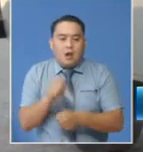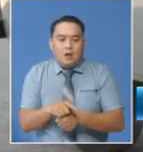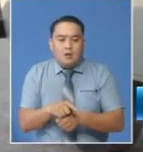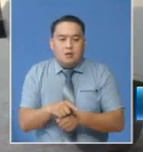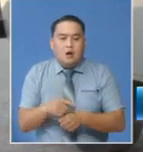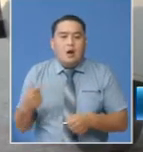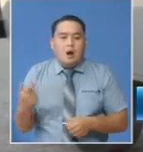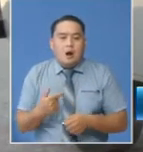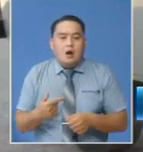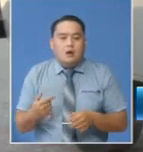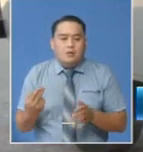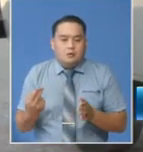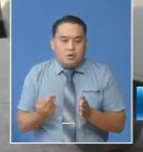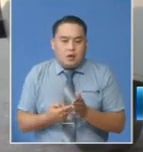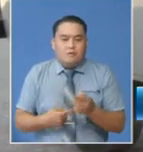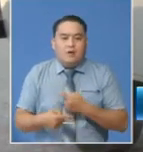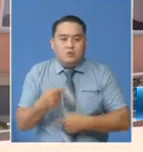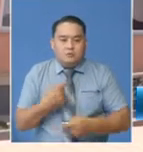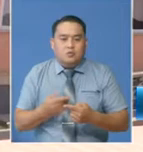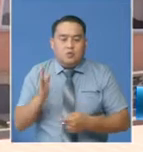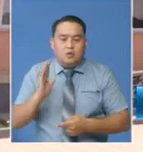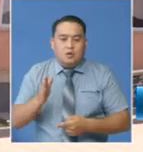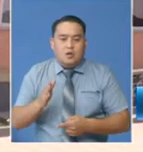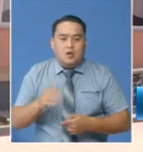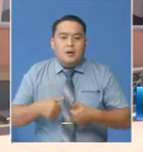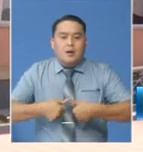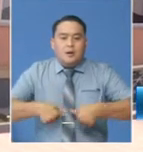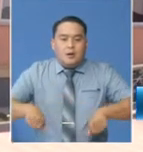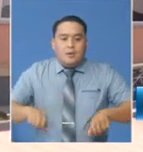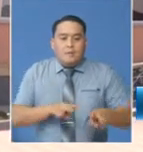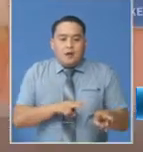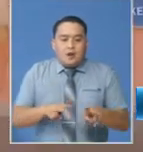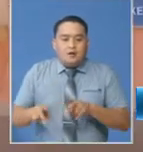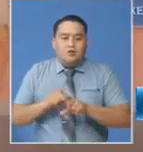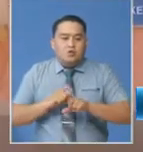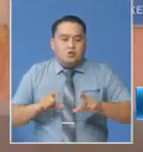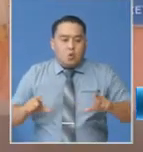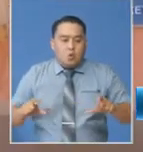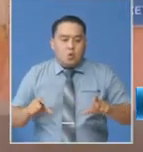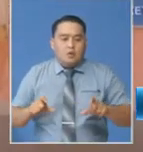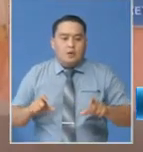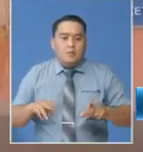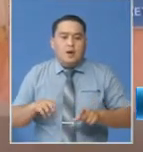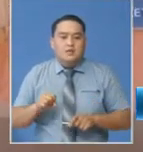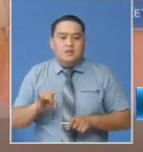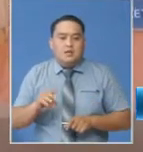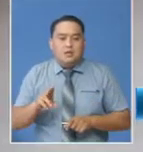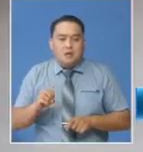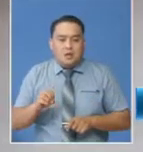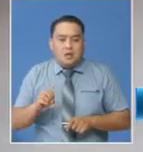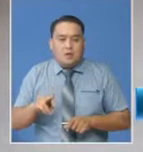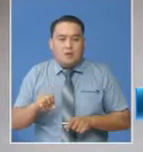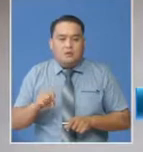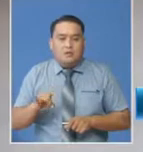по гарантийному талону все это возместим. Ревизоры также проинспектировали школы Утигенского и Байсеркинского сельских